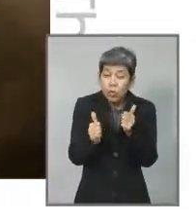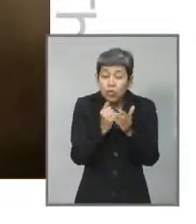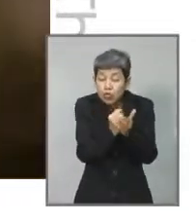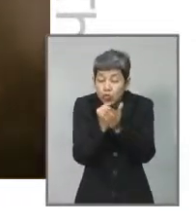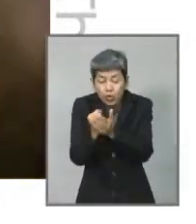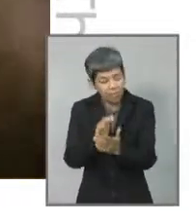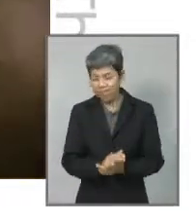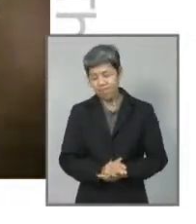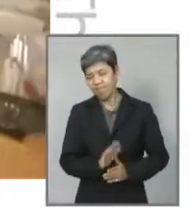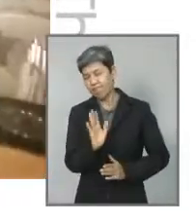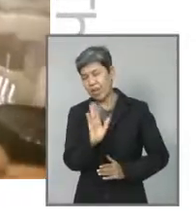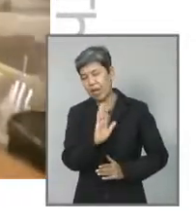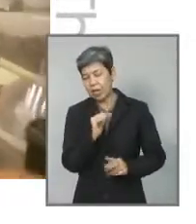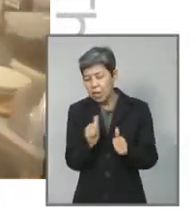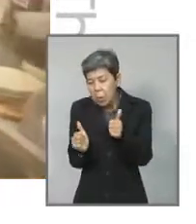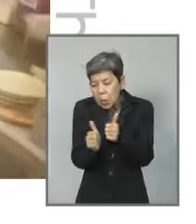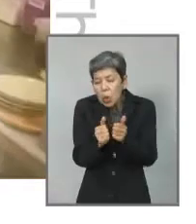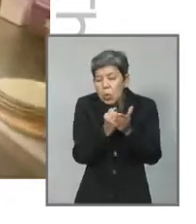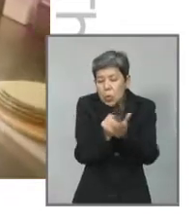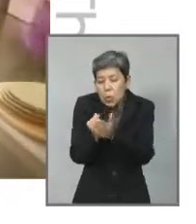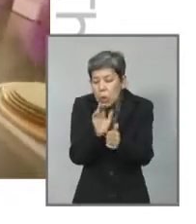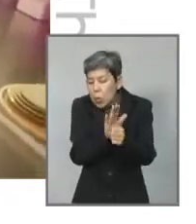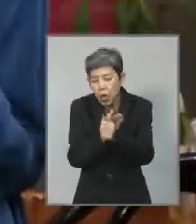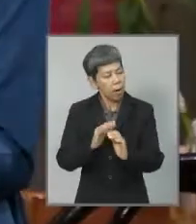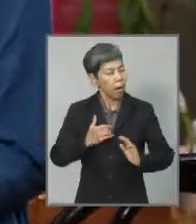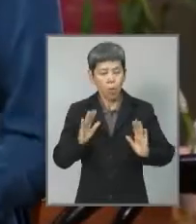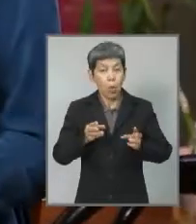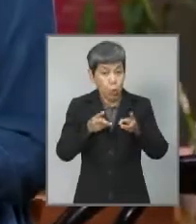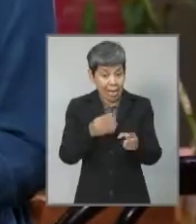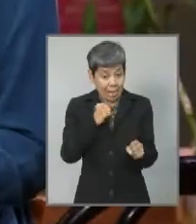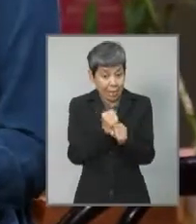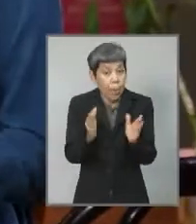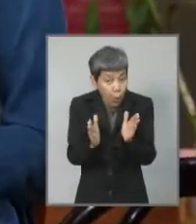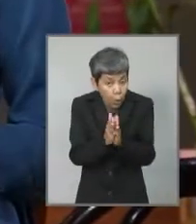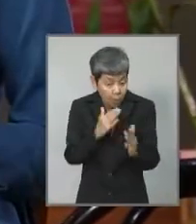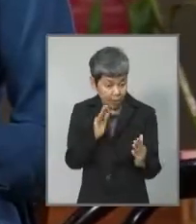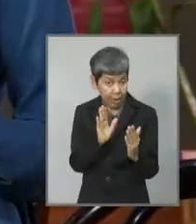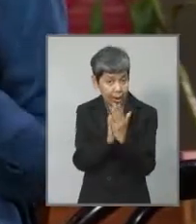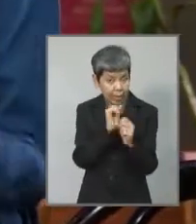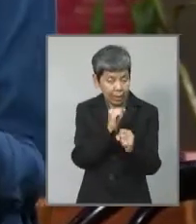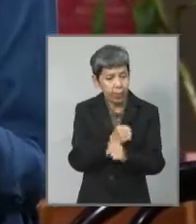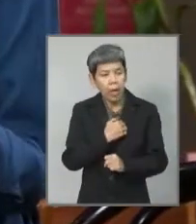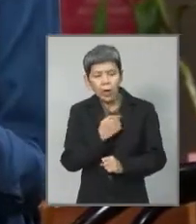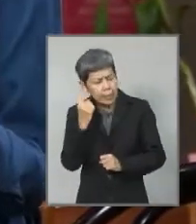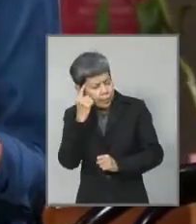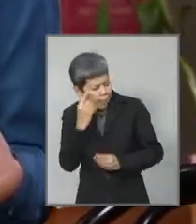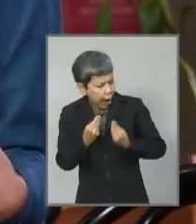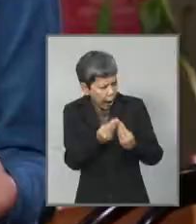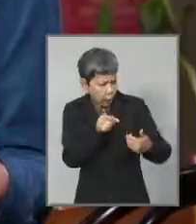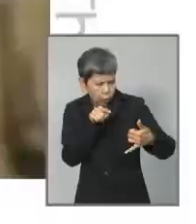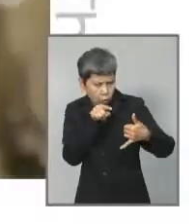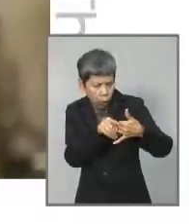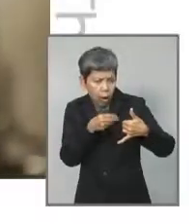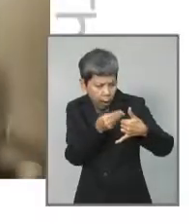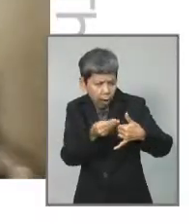เราไม่ได้แปลว่าเพื่อนร่วมงานจะต้องมาคอยประกบเขาตลอดเวลาวิธีการทำงานร่วมกับเขาเนี่ยคือเราก็แค่ต้องออกแบบงานให้มันเหมาะส